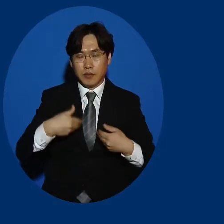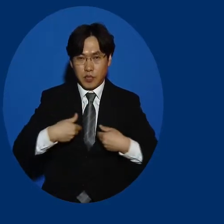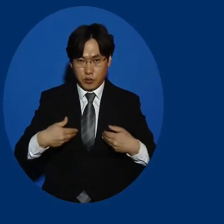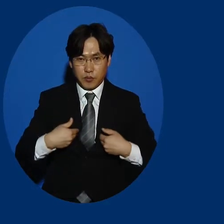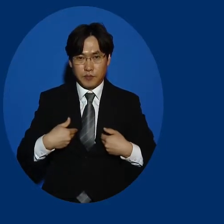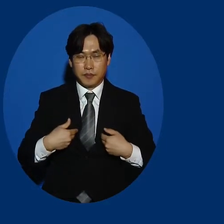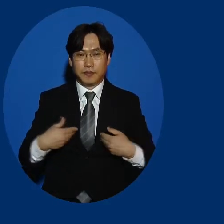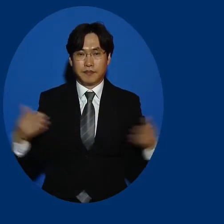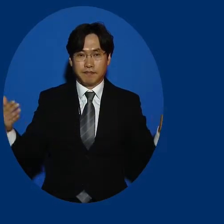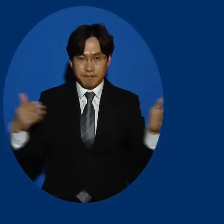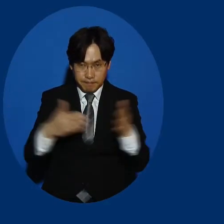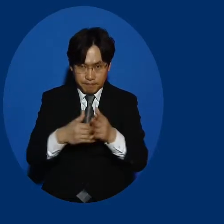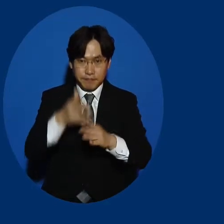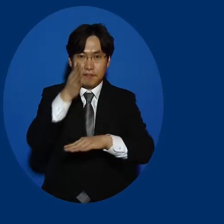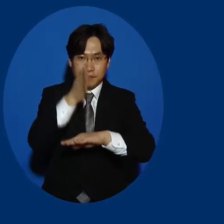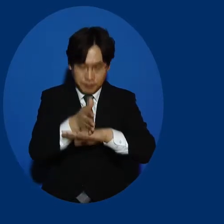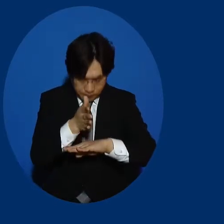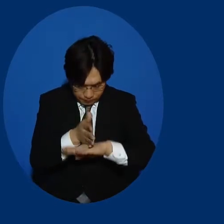마치겠습니다.